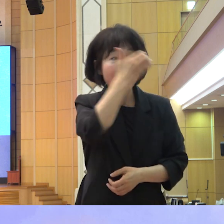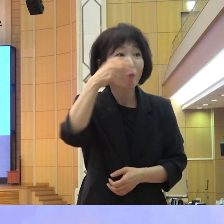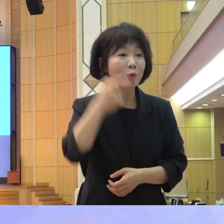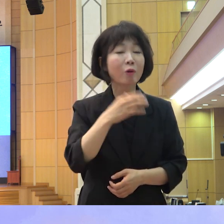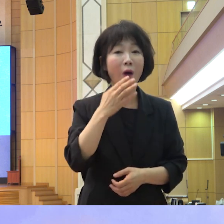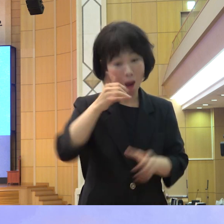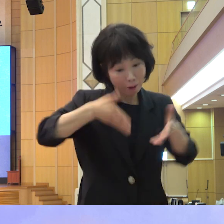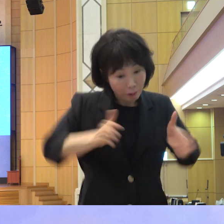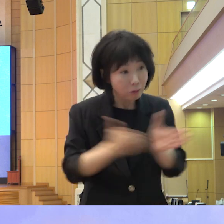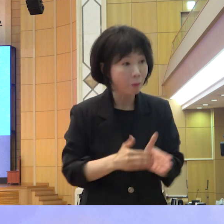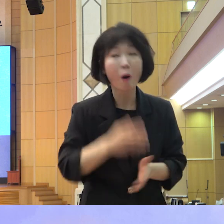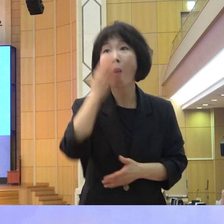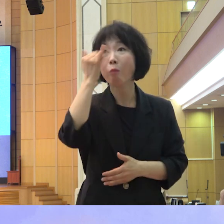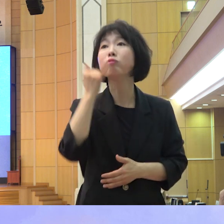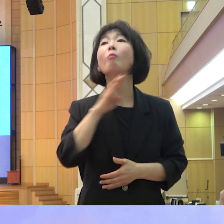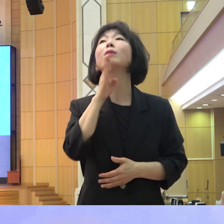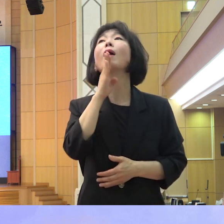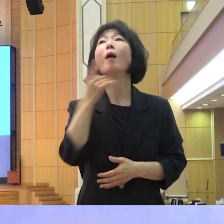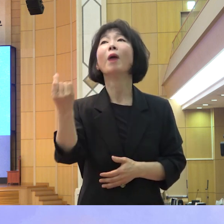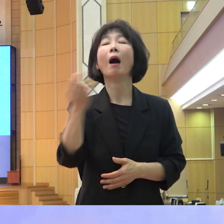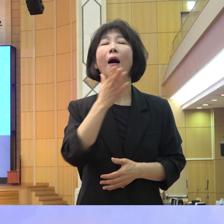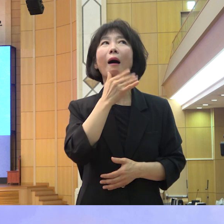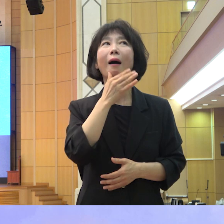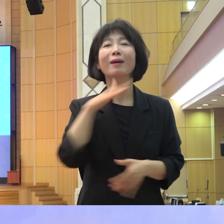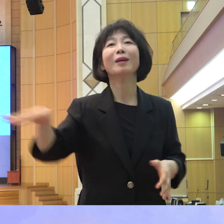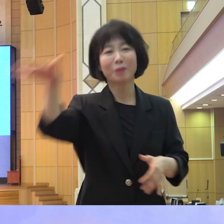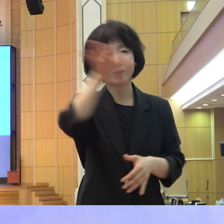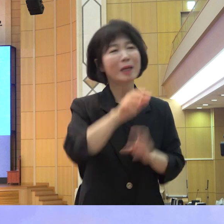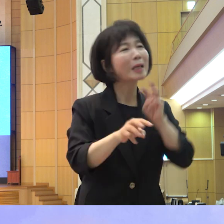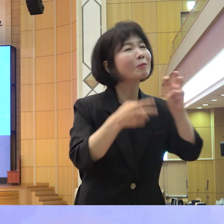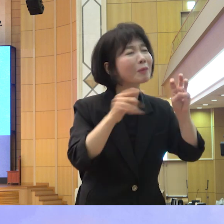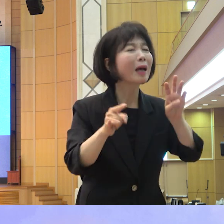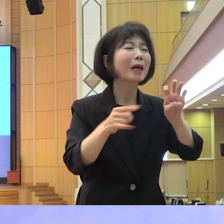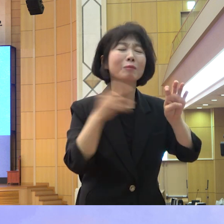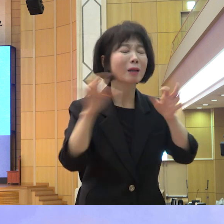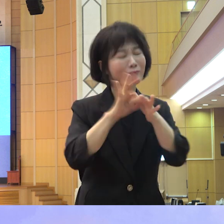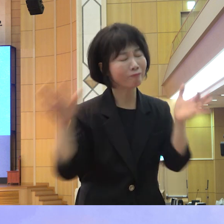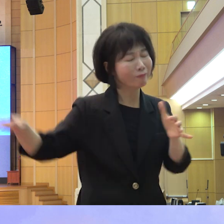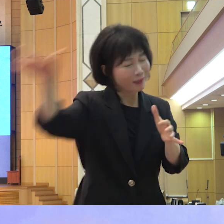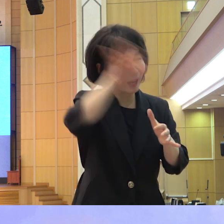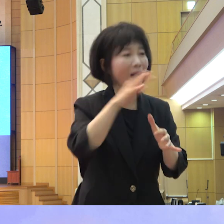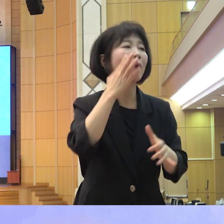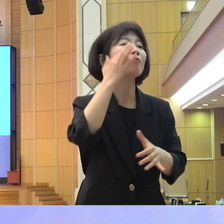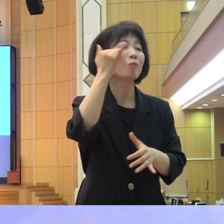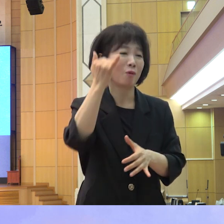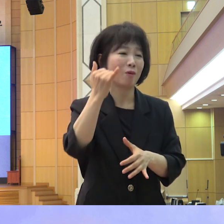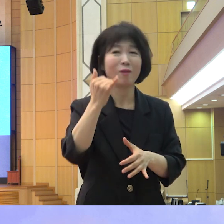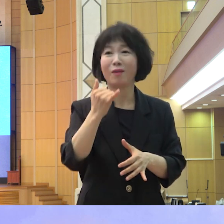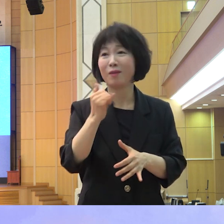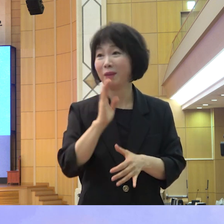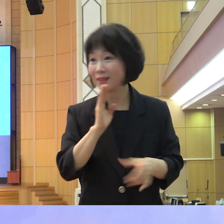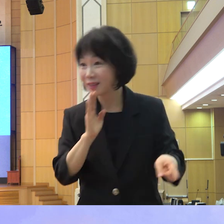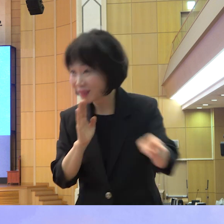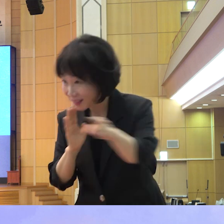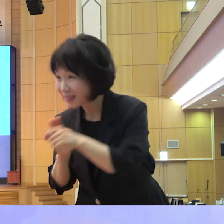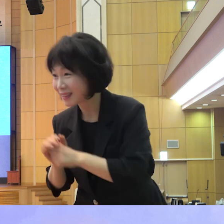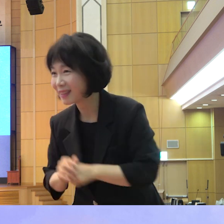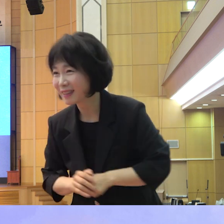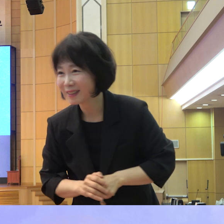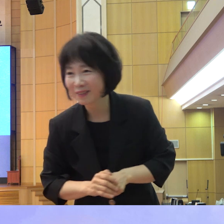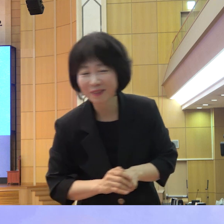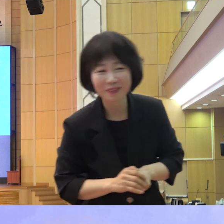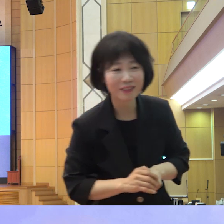그래서 30대이시든 뭐 40대이시든 어쨌든 애를 최소한 한 번이라도 낳으셨던